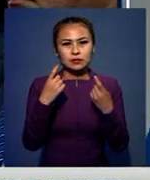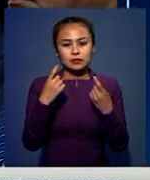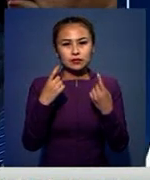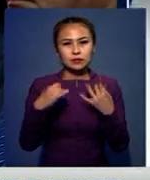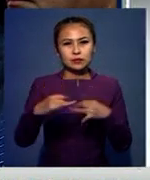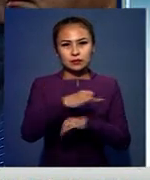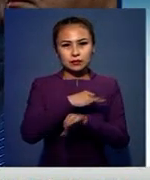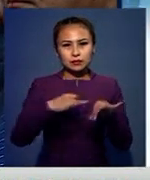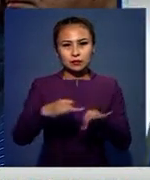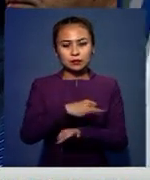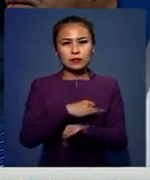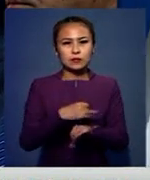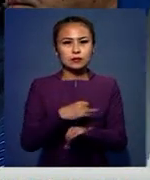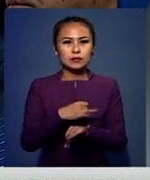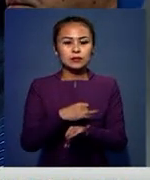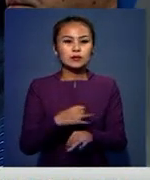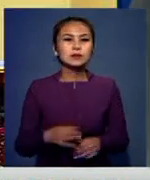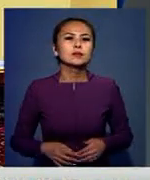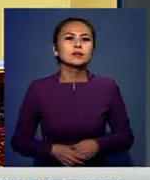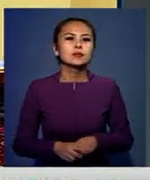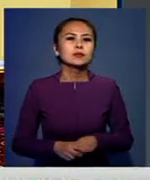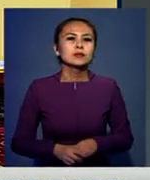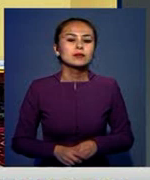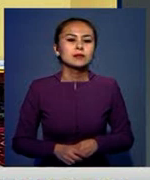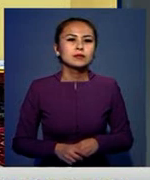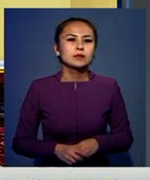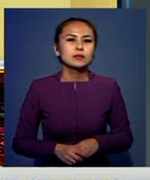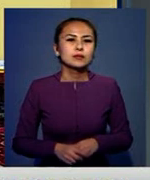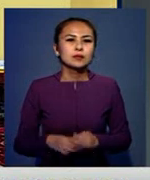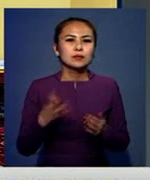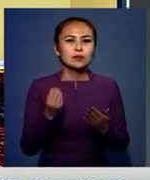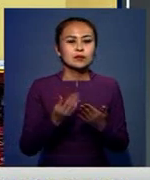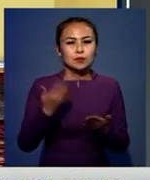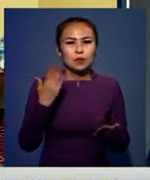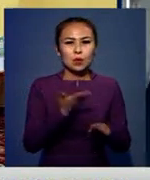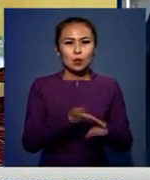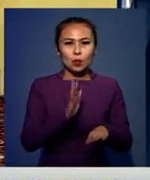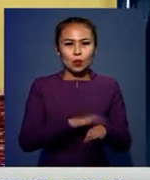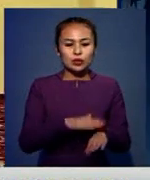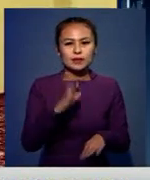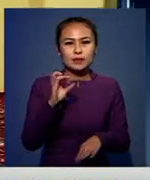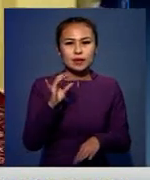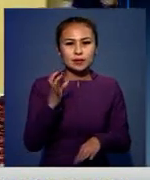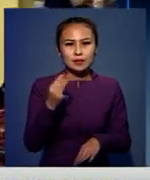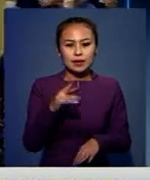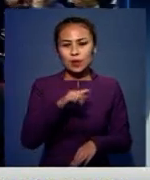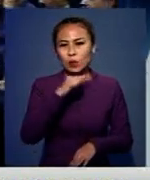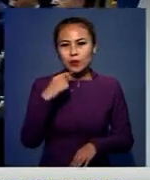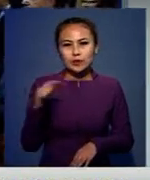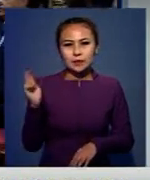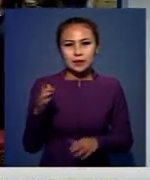пікірін жеткізіп, өздерінің бағасын беріп жатыр. Бұған дейін Польша, Сербия, Ресей елдерінен